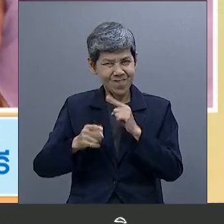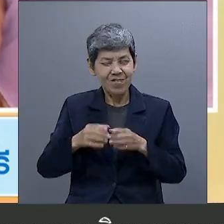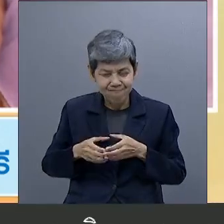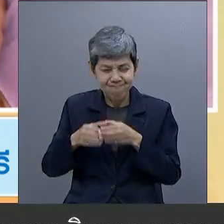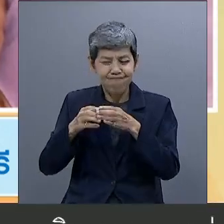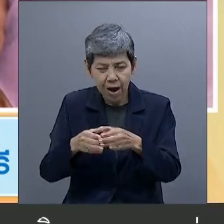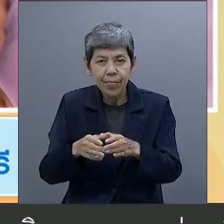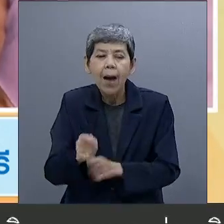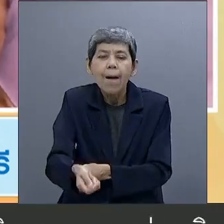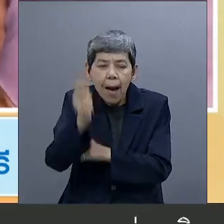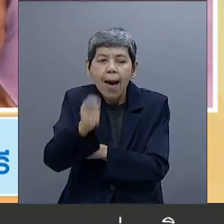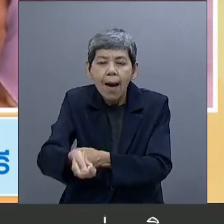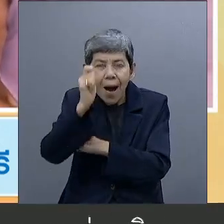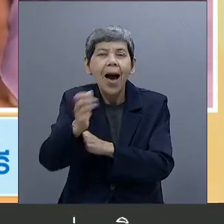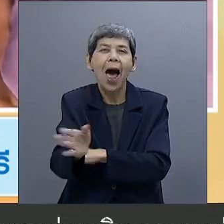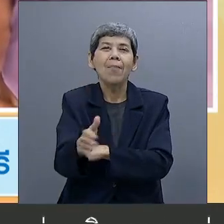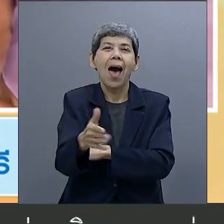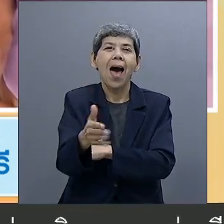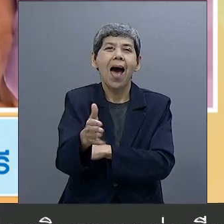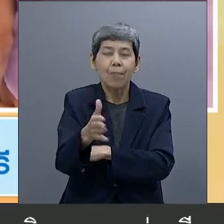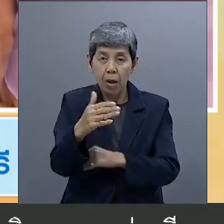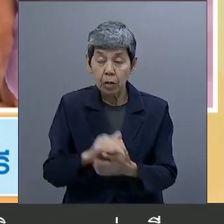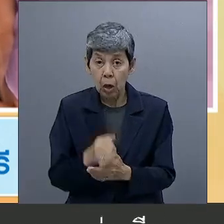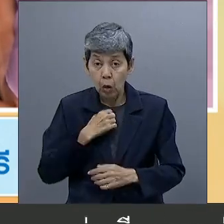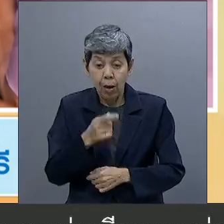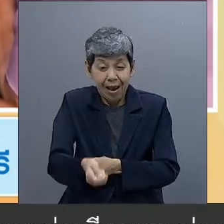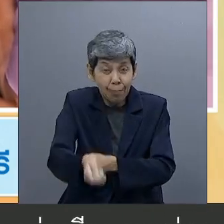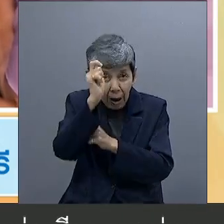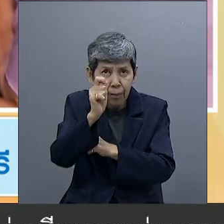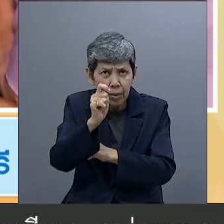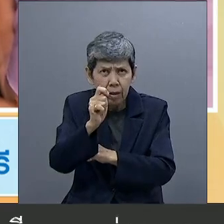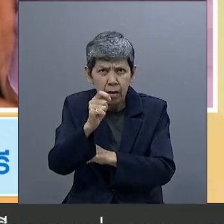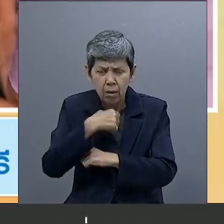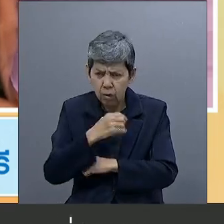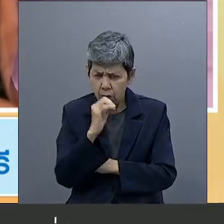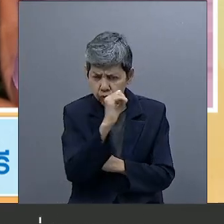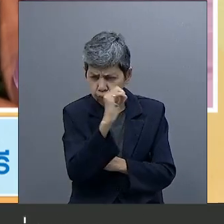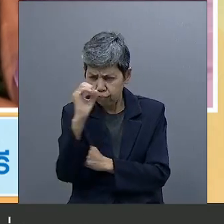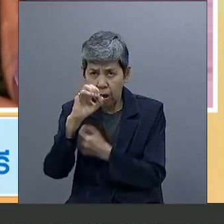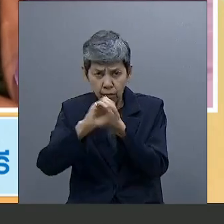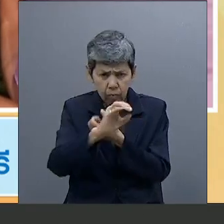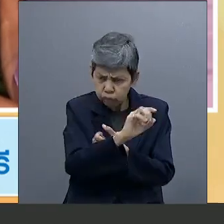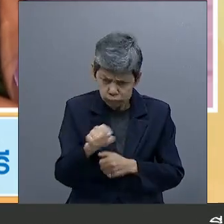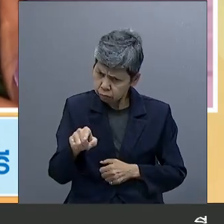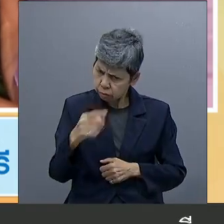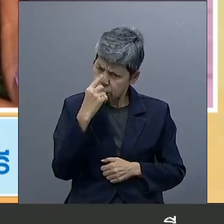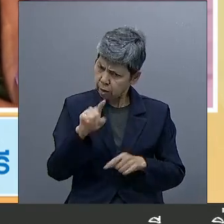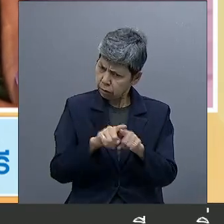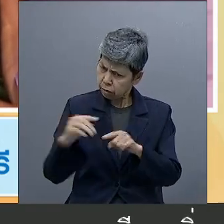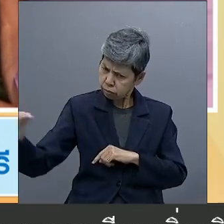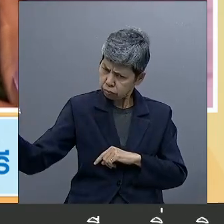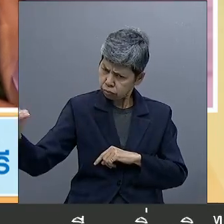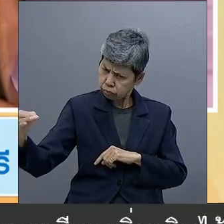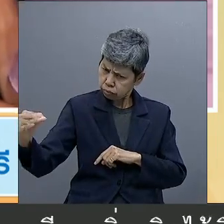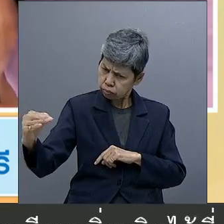าปลาตกปลากันตามปกตินี่แหละแต่ปรากฏว่าช่วงที่ตกปลาพอส่องไฟฉายไปเอ้าทำไมเห็นเหมือนอะไรที่อยู่บน